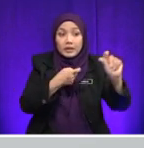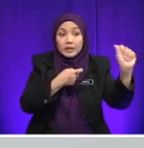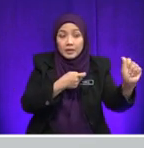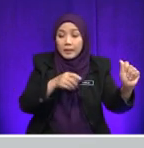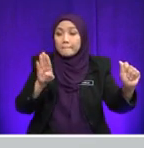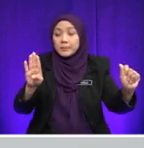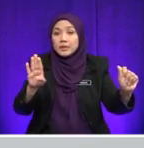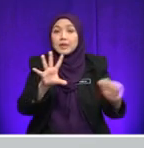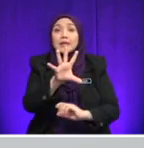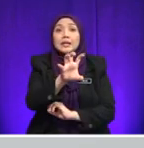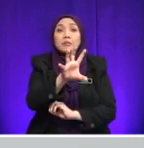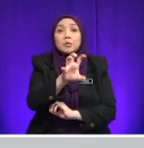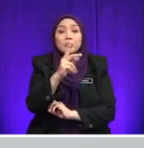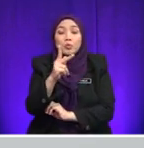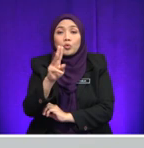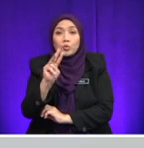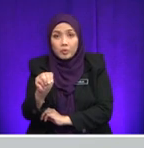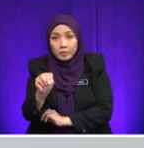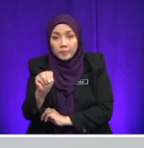50 kilometer